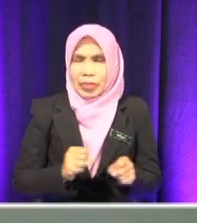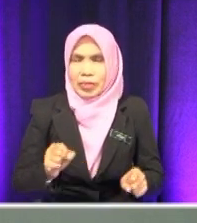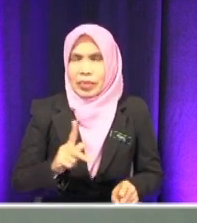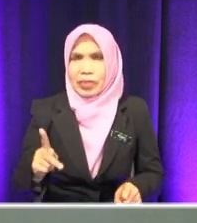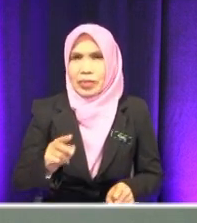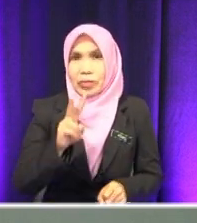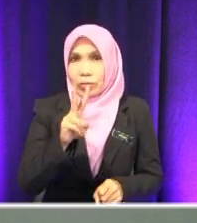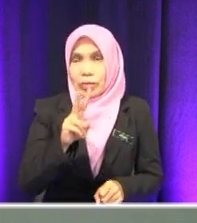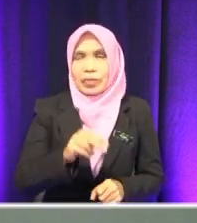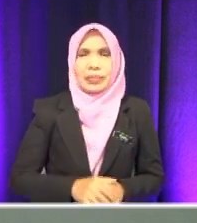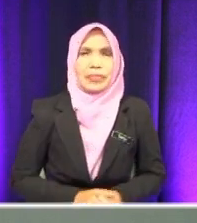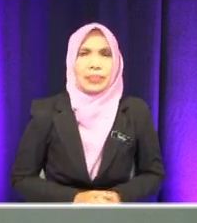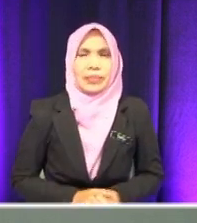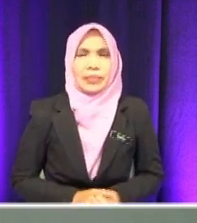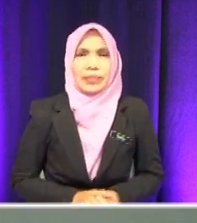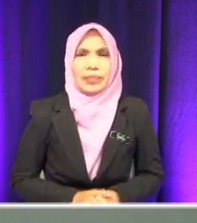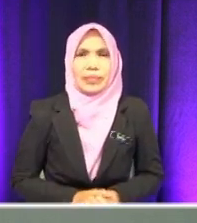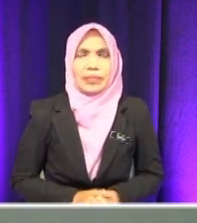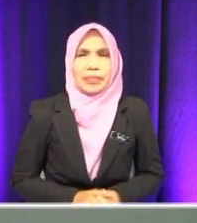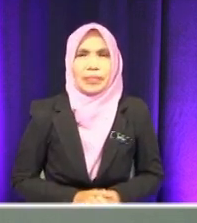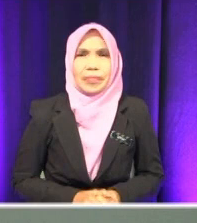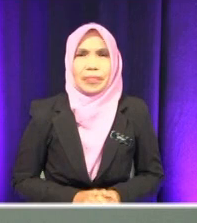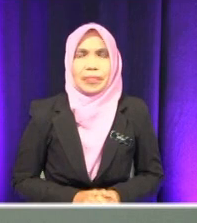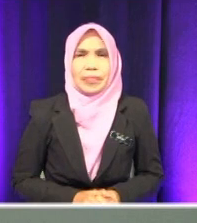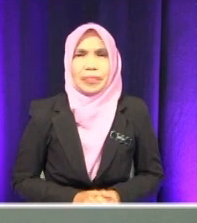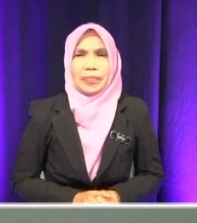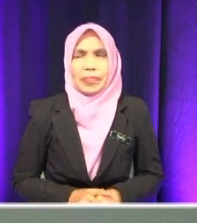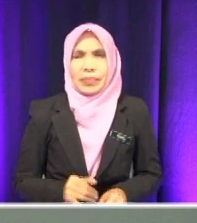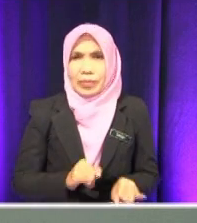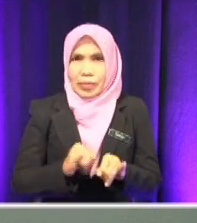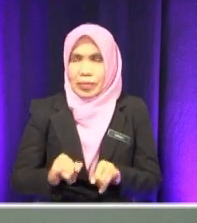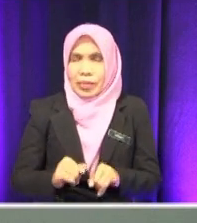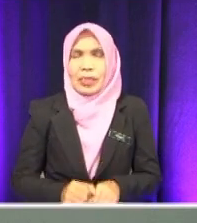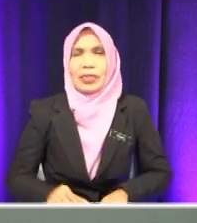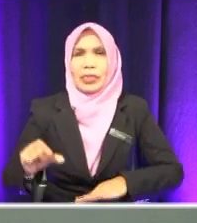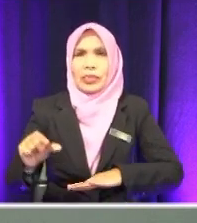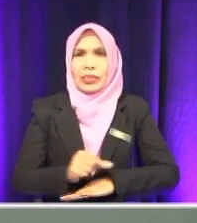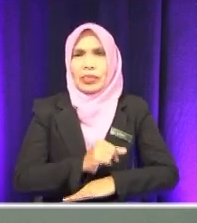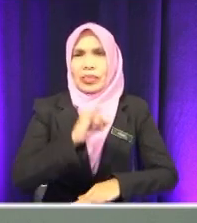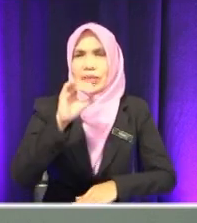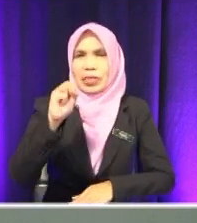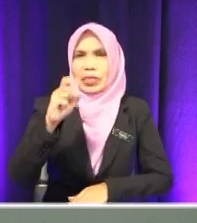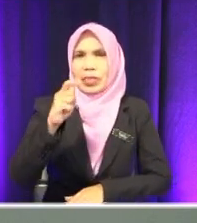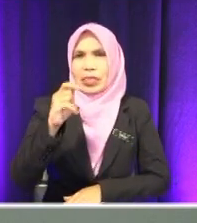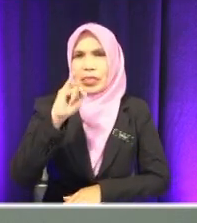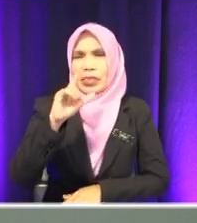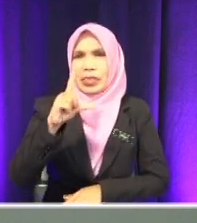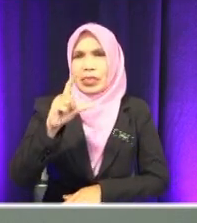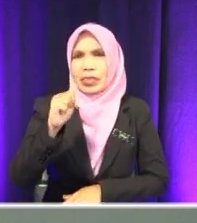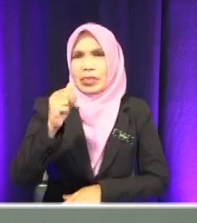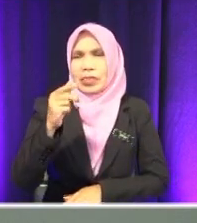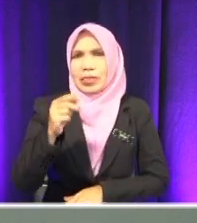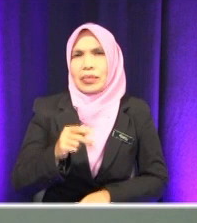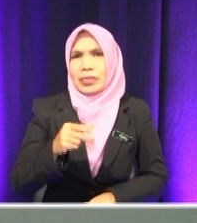Extra aja so istilah Oke Jadi jika menggunakan istilah calon-calon semua mesti gunakan istilah yang tepat tak boleh istilah